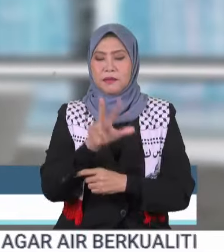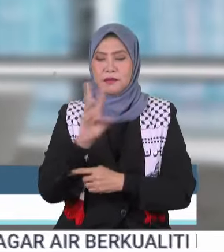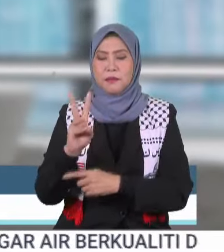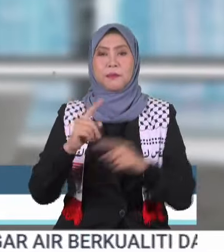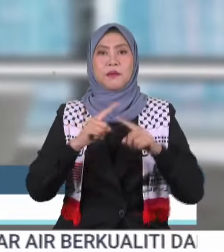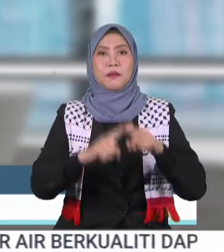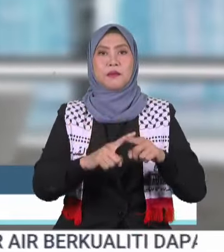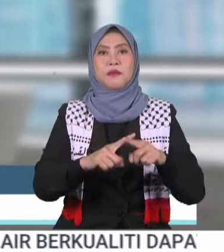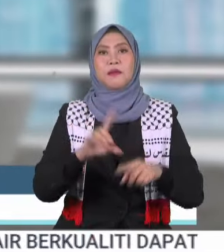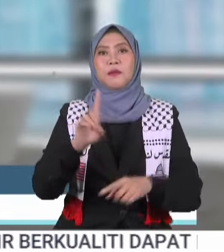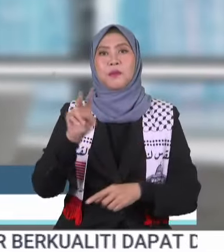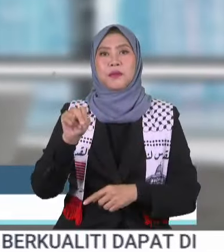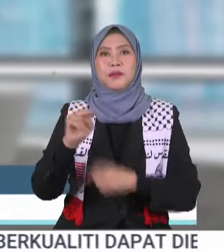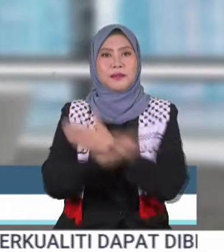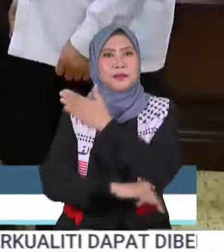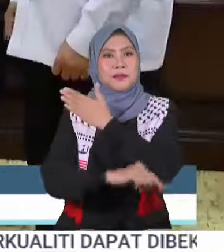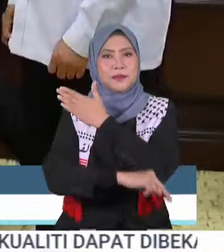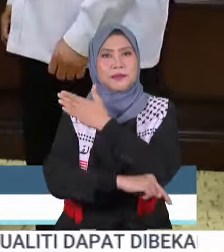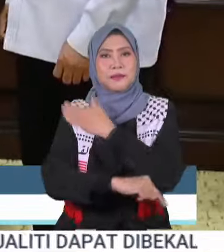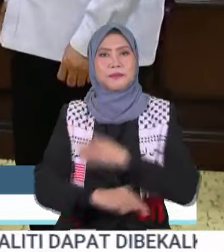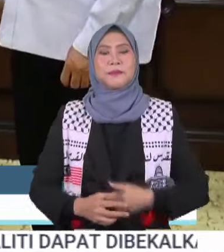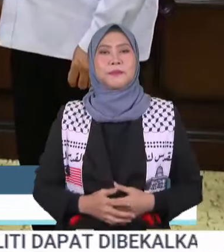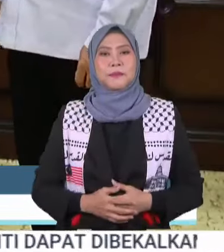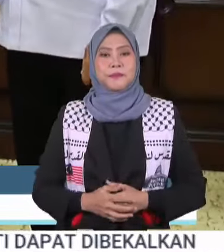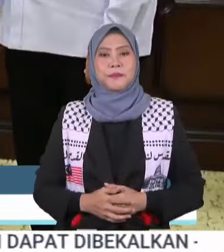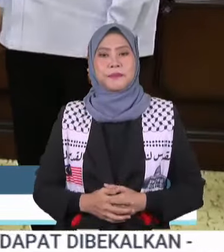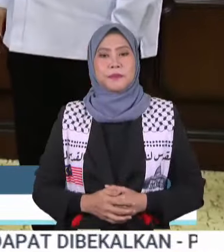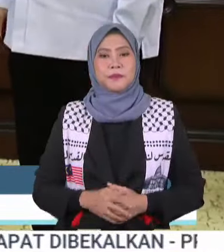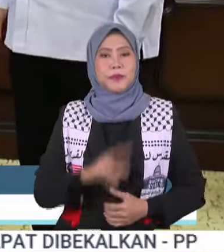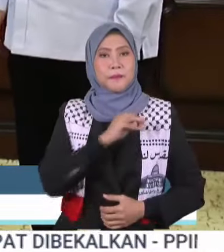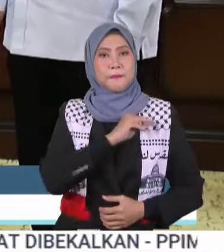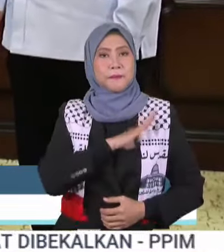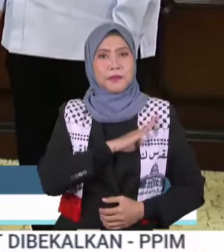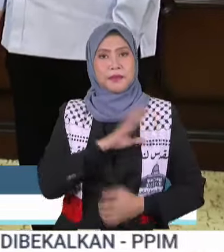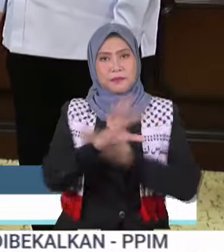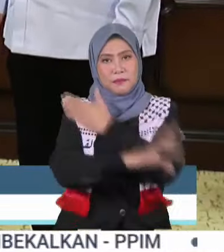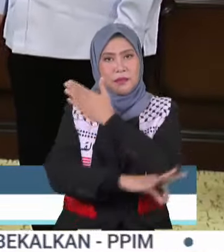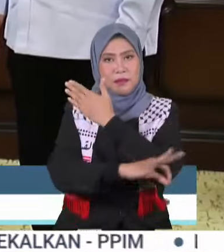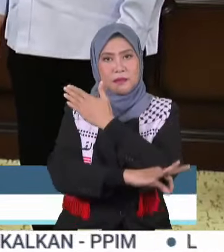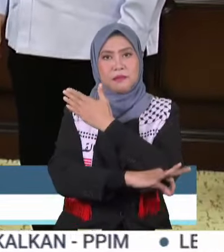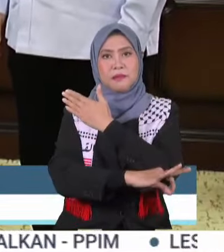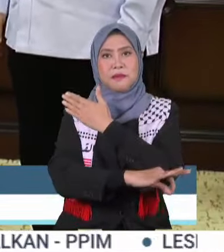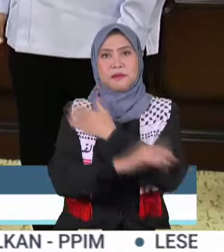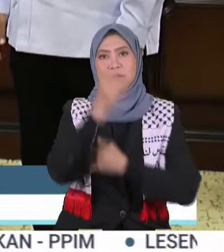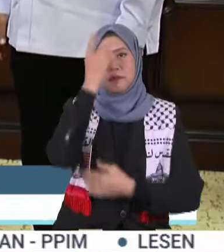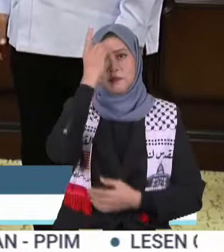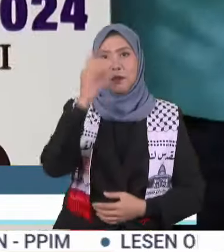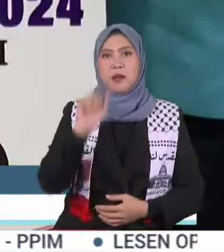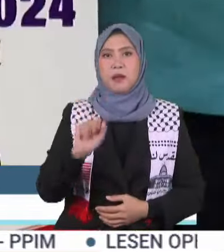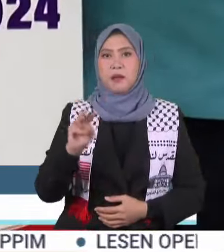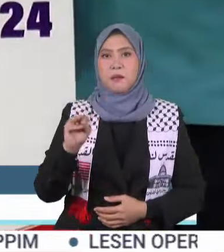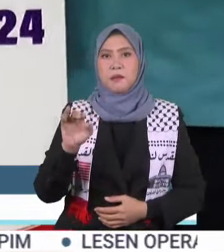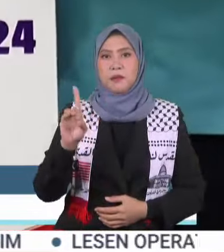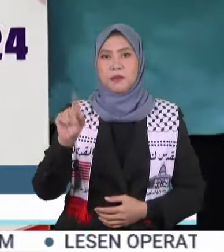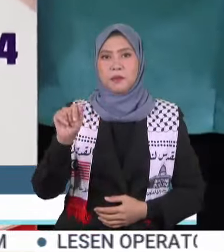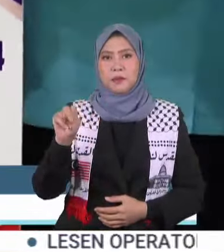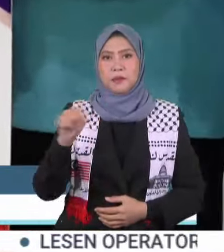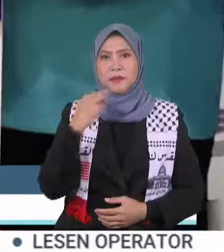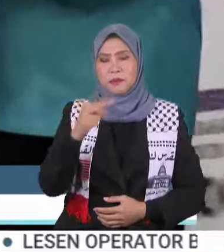dewan undangan Negeri menteri besar Negeri Sembilan Datuk Seri utama Aminuddin Harun berkata